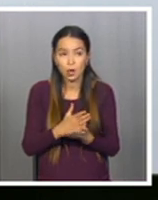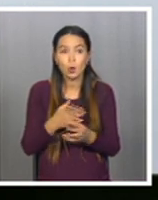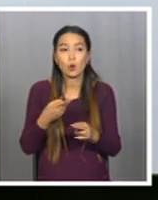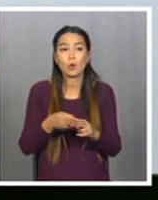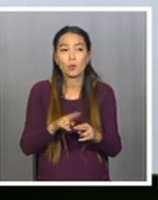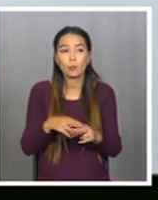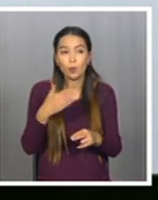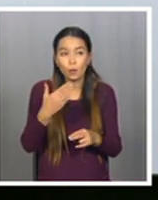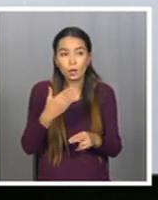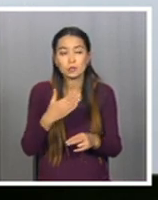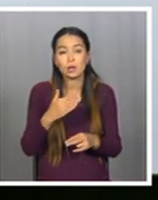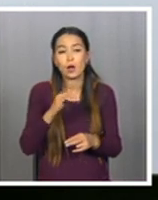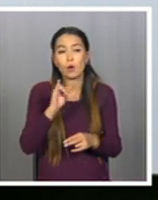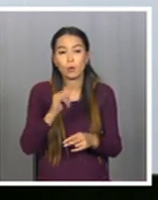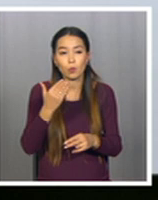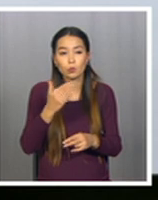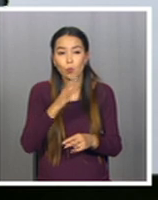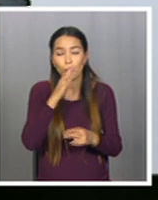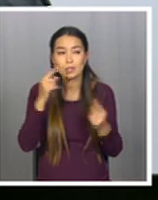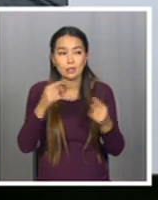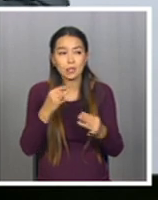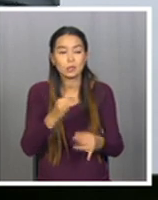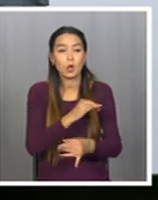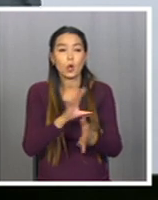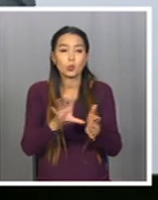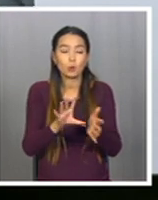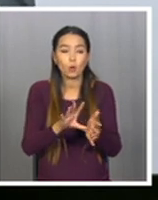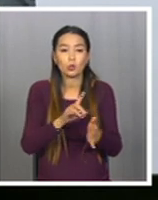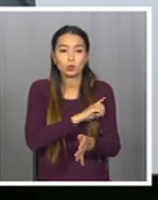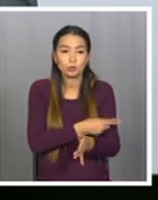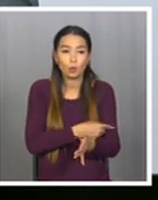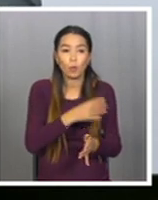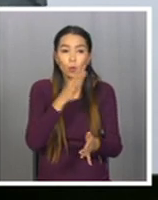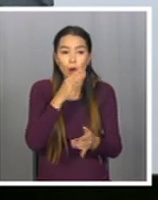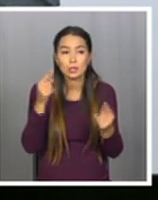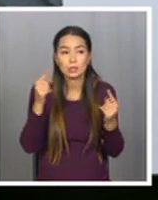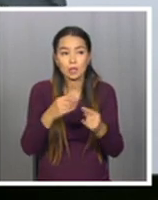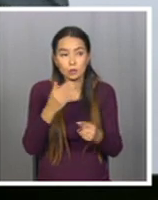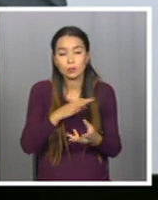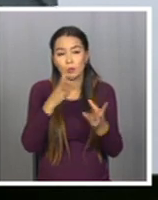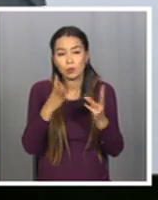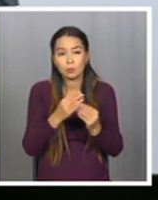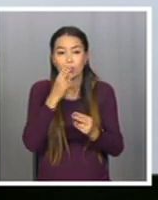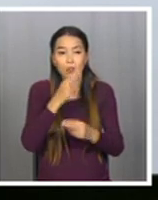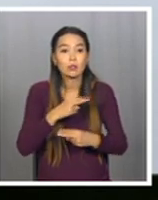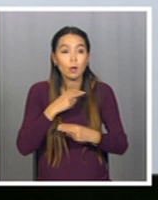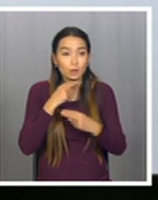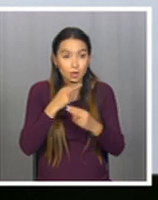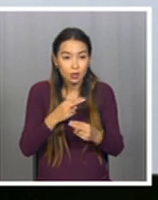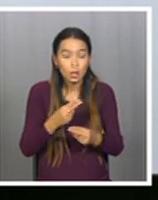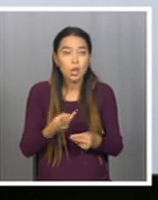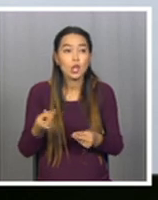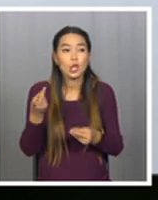кернеудің уақытқа тәуелділігін және тоқ күшінің уақытқа тәуелділігінен циклдық жиілікке назар аударайық. Міне, екеуінде де